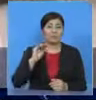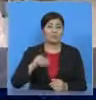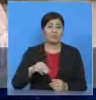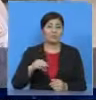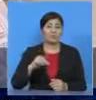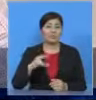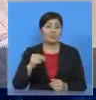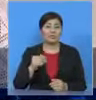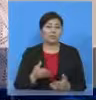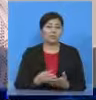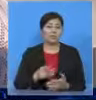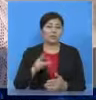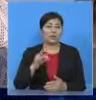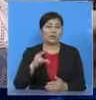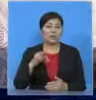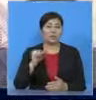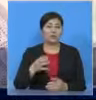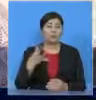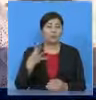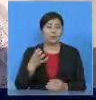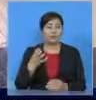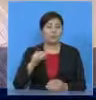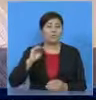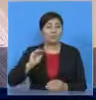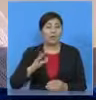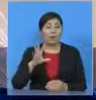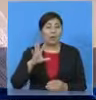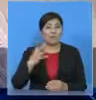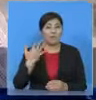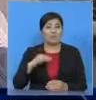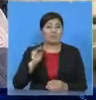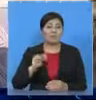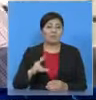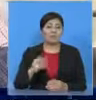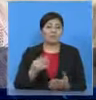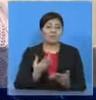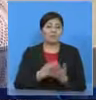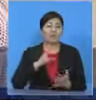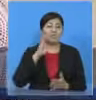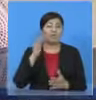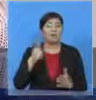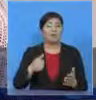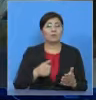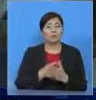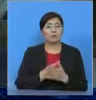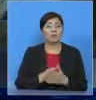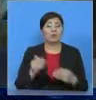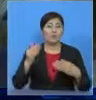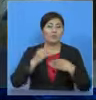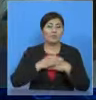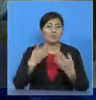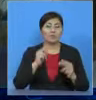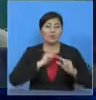тенге. Я как кондуктор около 50 получаю, а нагрузка какая? На ногах с раннего утра до позднего вечера.